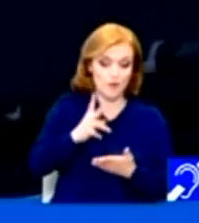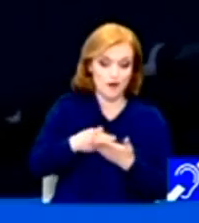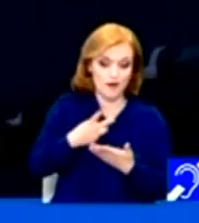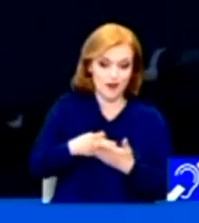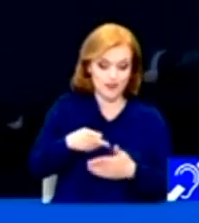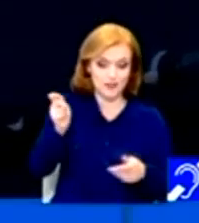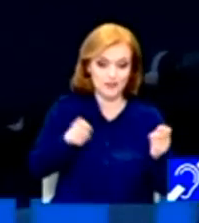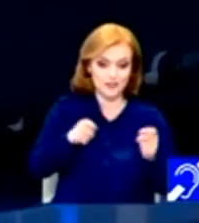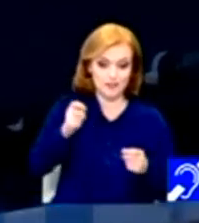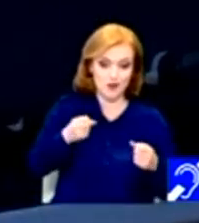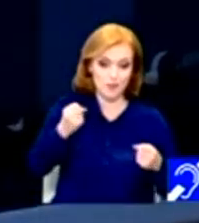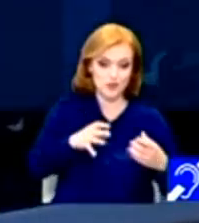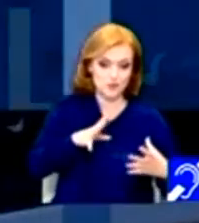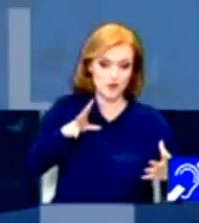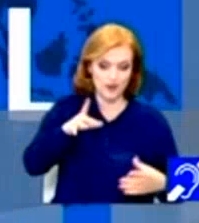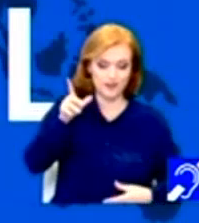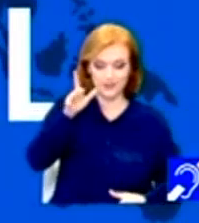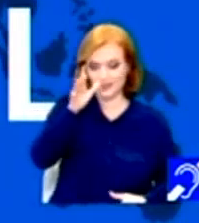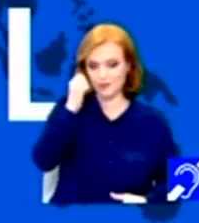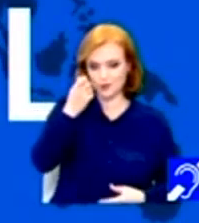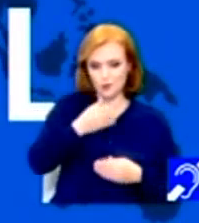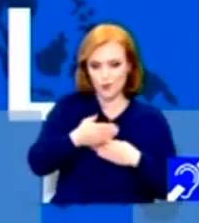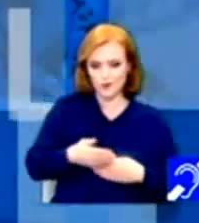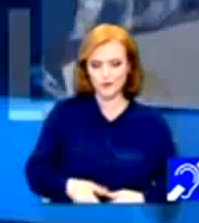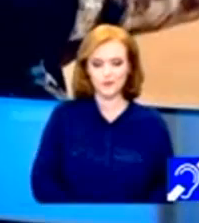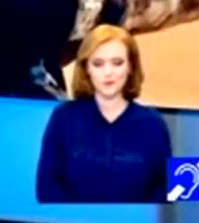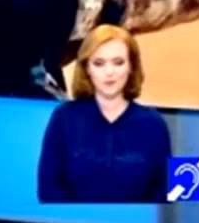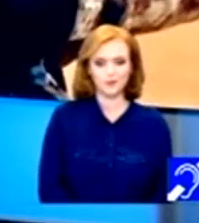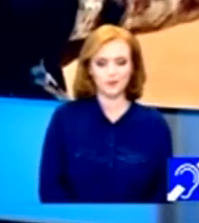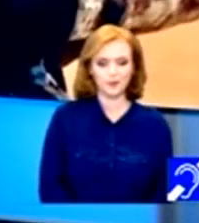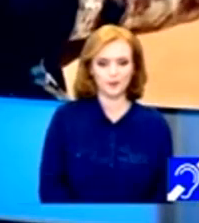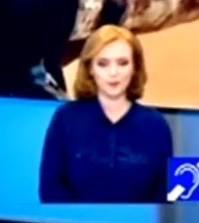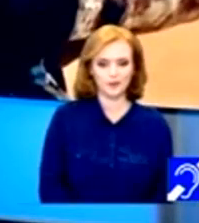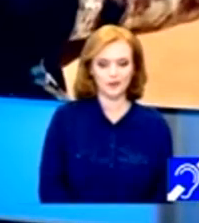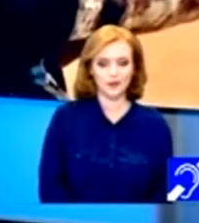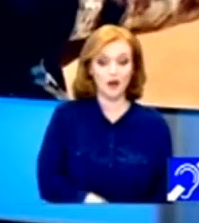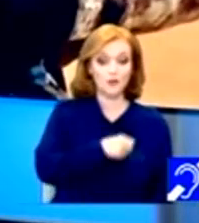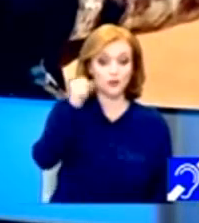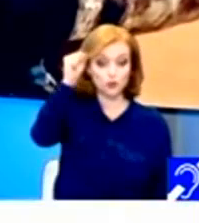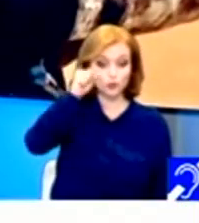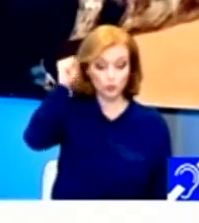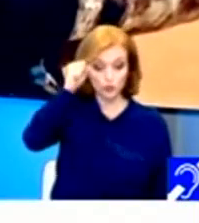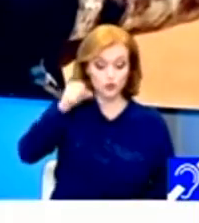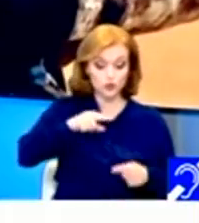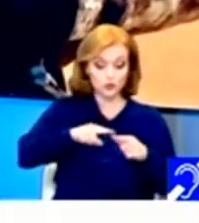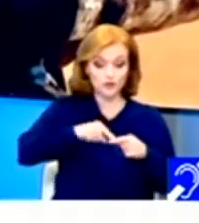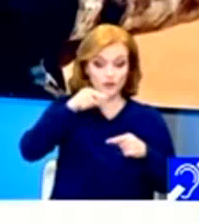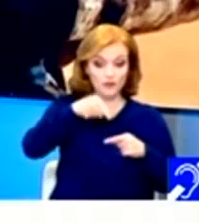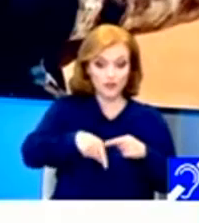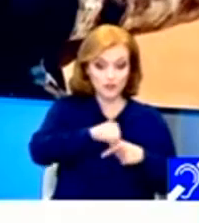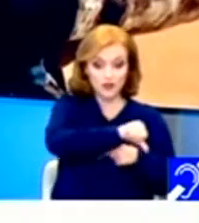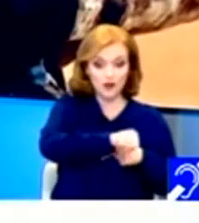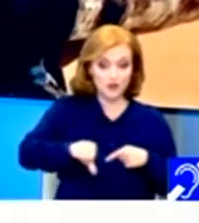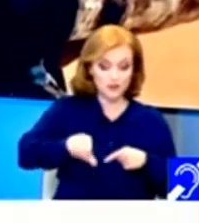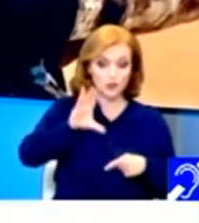Camioanelor vedeți mai târziu în Telejurnal. Armata Turciei va trece în curând granița cu Siria,